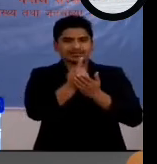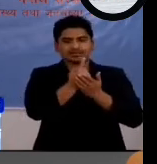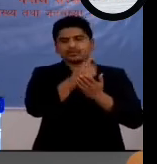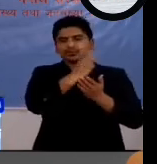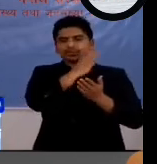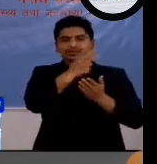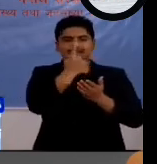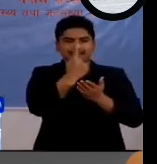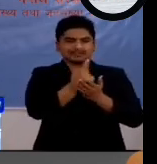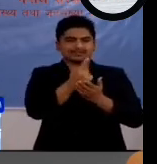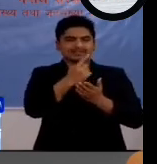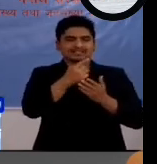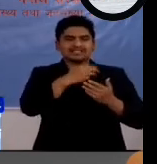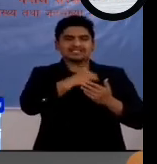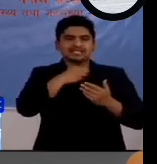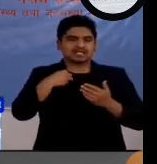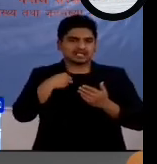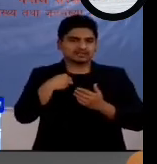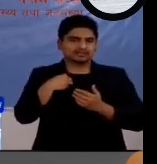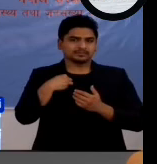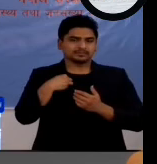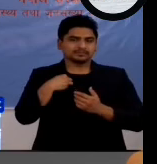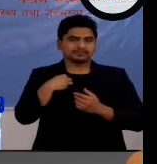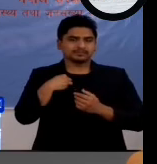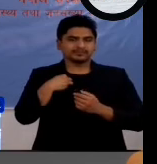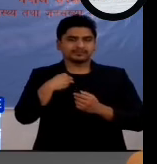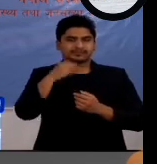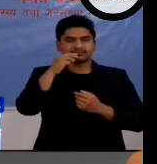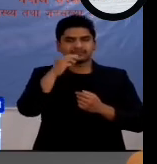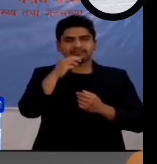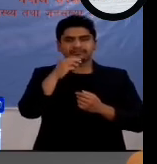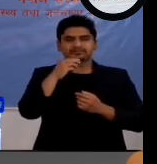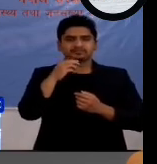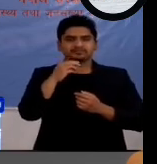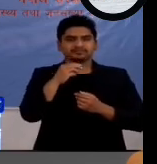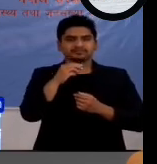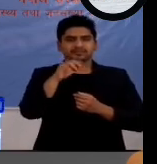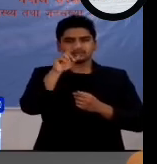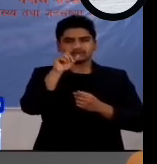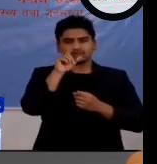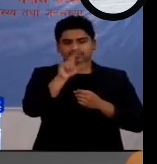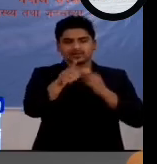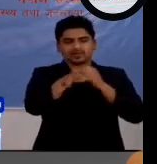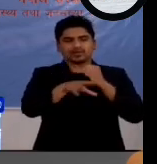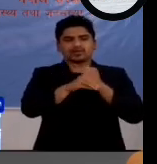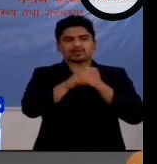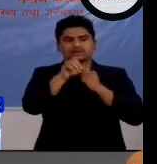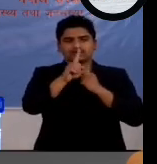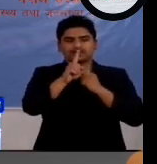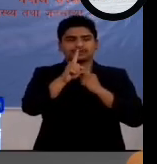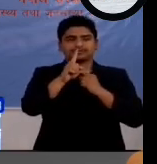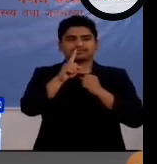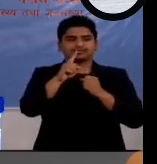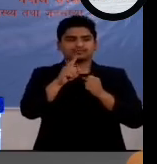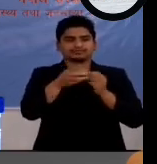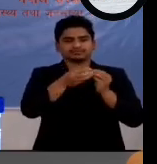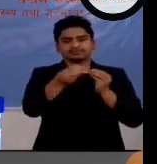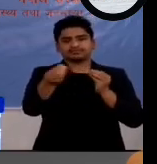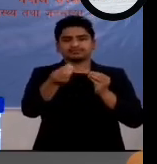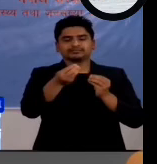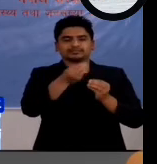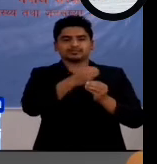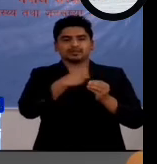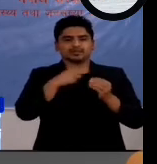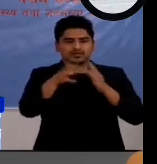उत्तर काठमाडौँको चिकित्सा यो त्रिवी शिक्षण अस्पताल हब अन्तर्गत एउटा सैटेलाइट अस्पतालको रूपमा रहेको